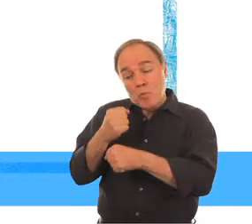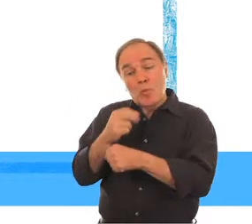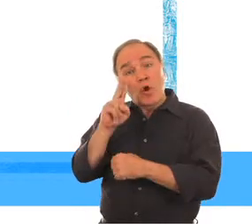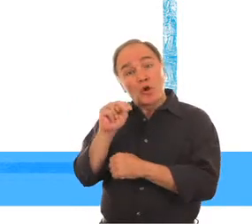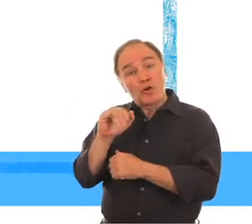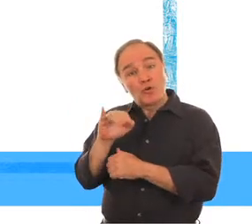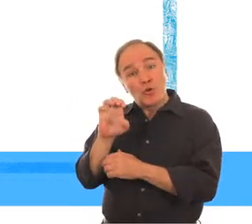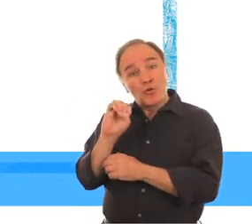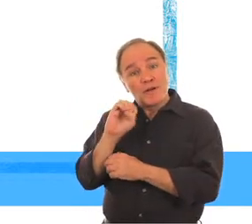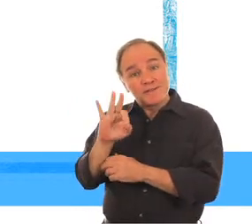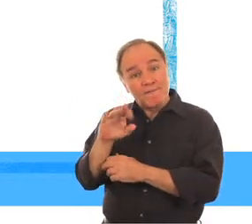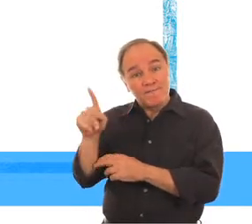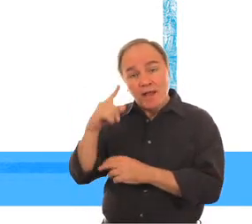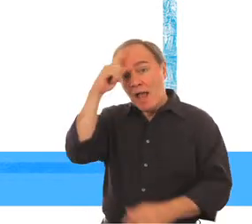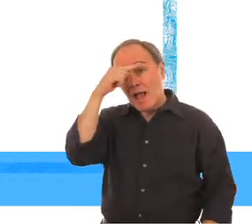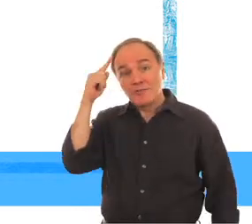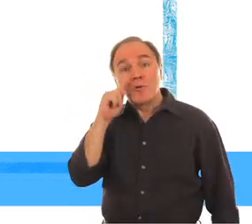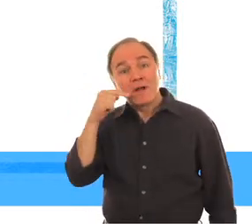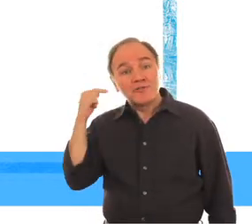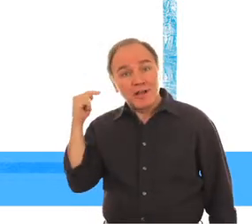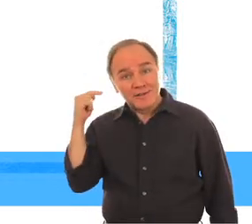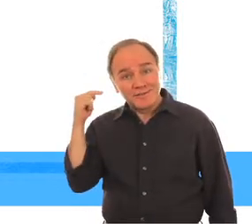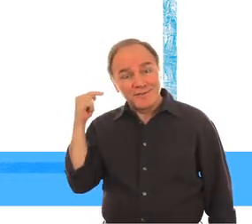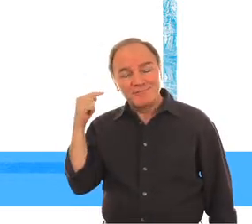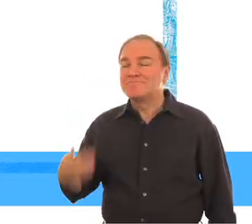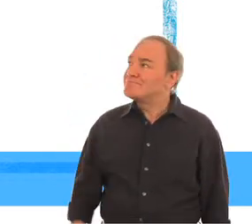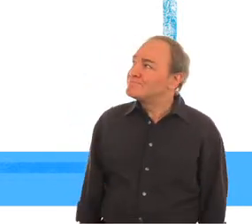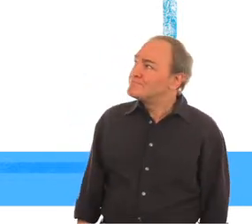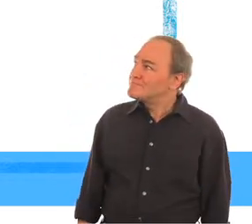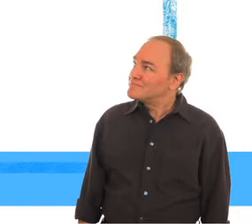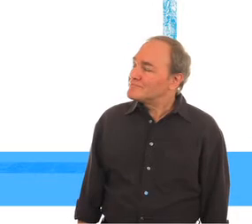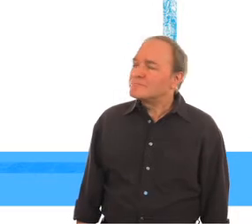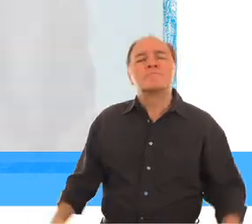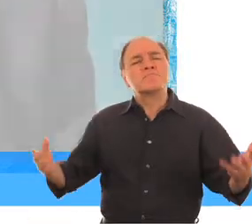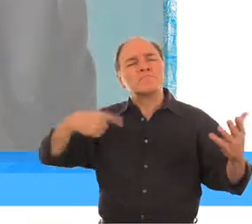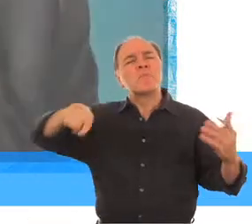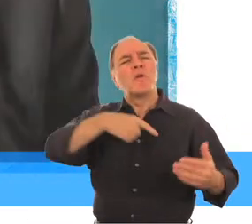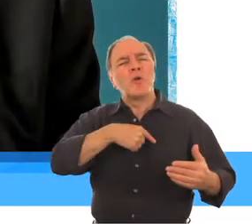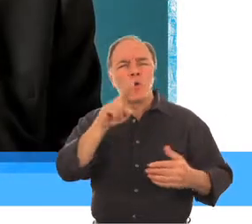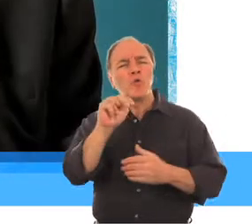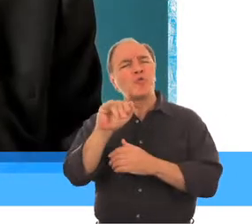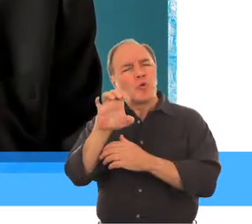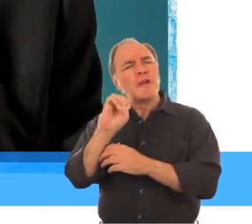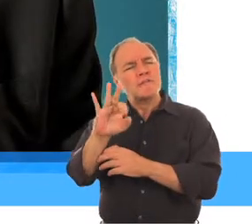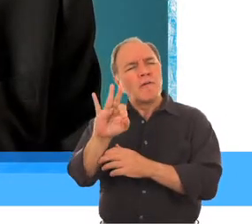Un point de vue d'Azerbaïdjan. Mark Herward, UNICEF, Azerbaïdjan.